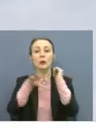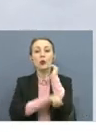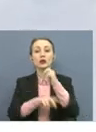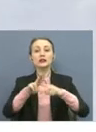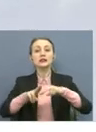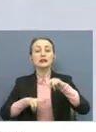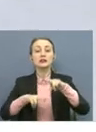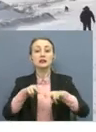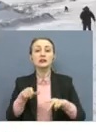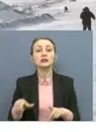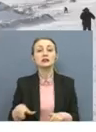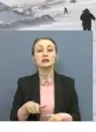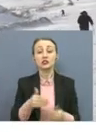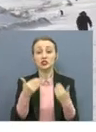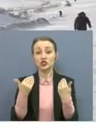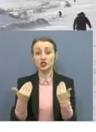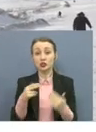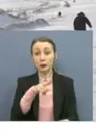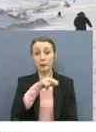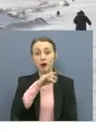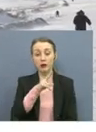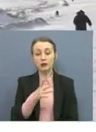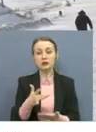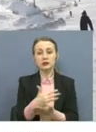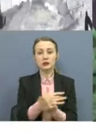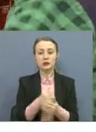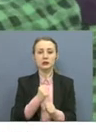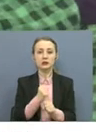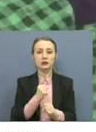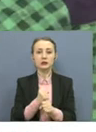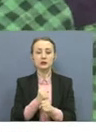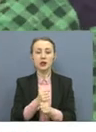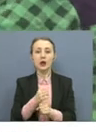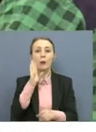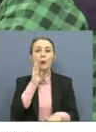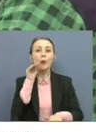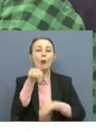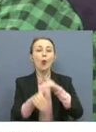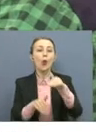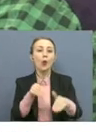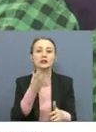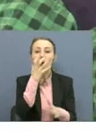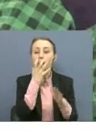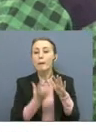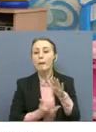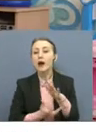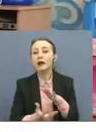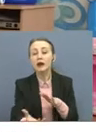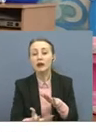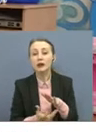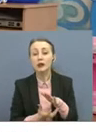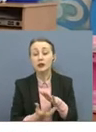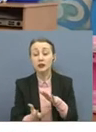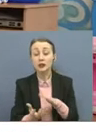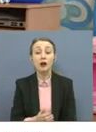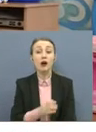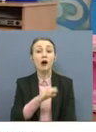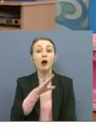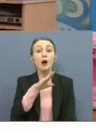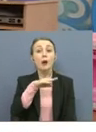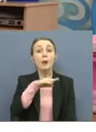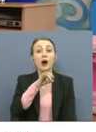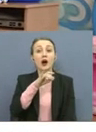орталығының басшысы арнайы жылыту құрылғысы бар бассейн орнатпақшы. Өңір басшысы алдымен Сандықта орта мектебі мен аудан орталығында орналасқан